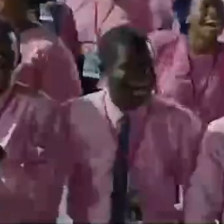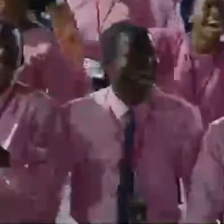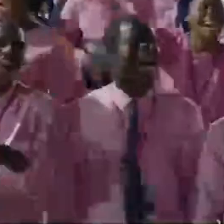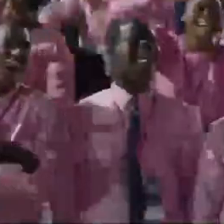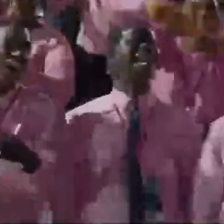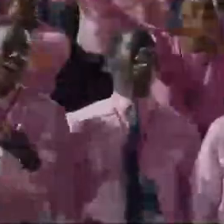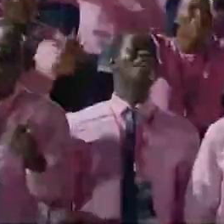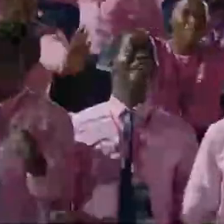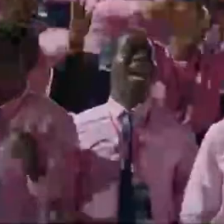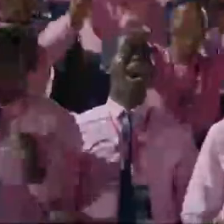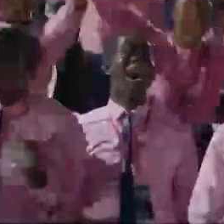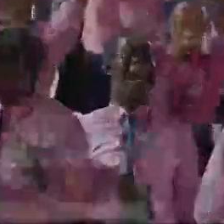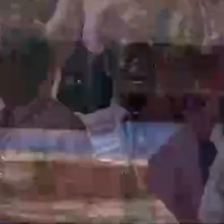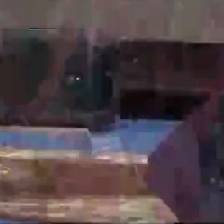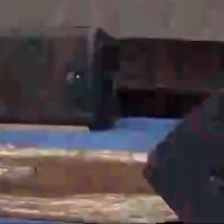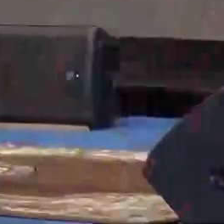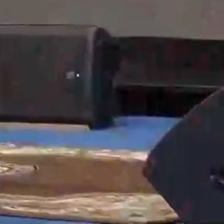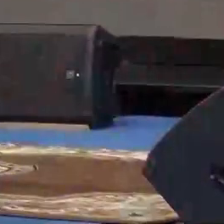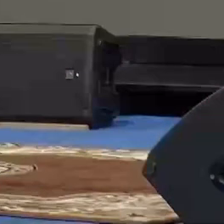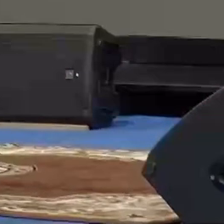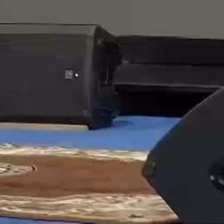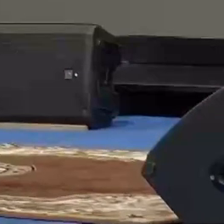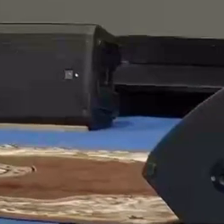Tout le monde, gloire à Dieu.